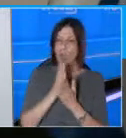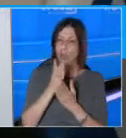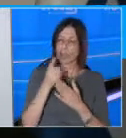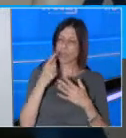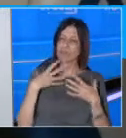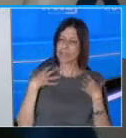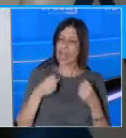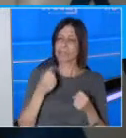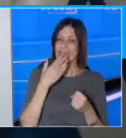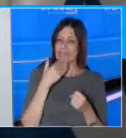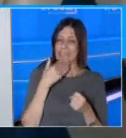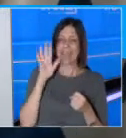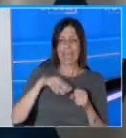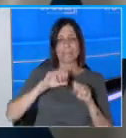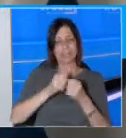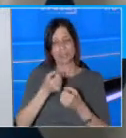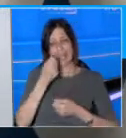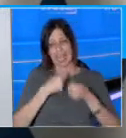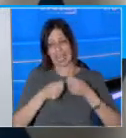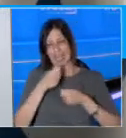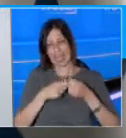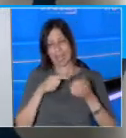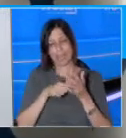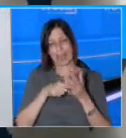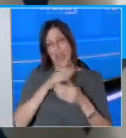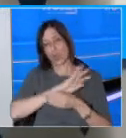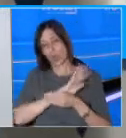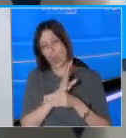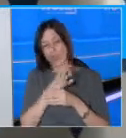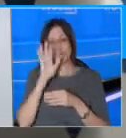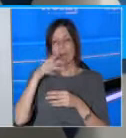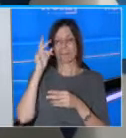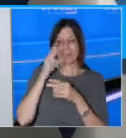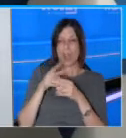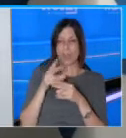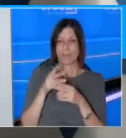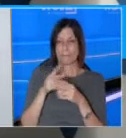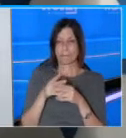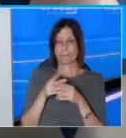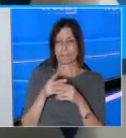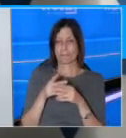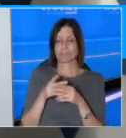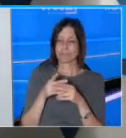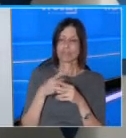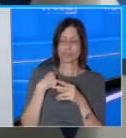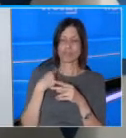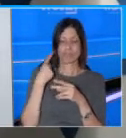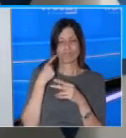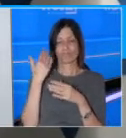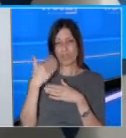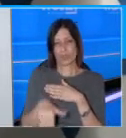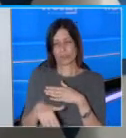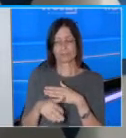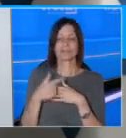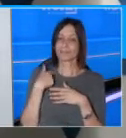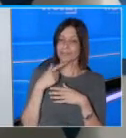ישראל, וגם ממשבר הכלכלי בעקבות הקורונה, וגם מהתחלואים המשטריים שאנחנו שרואים בהם. אבל כאמור,